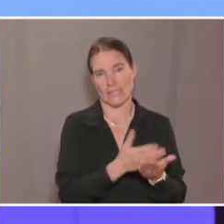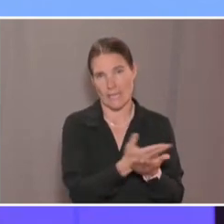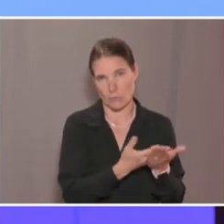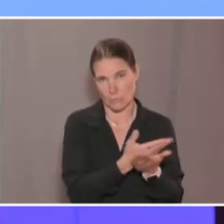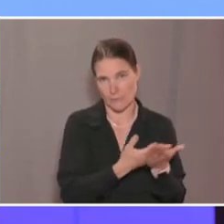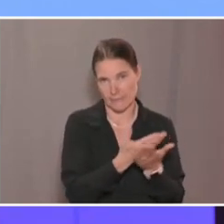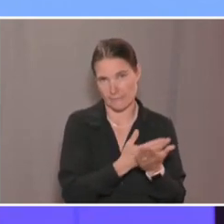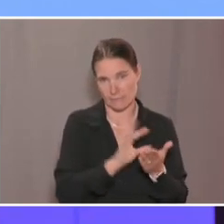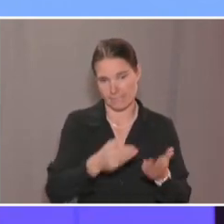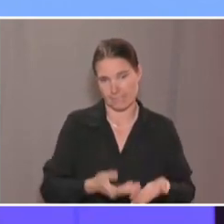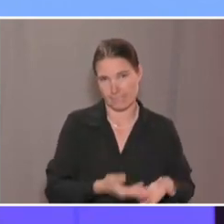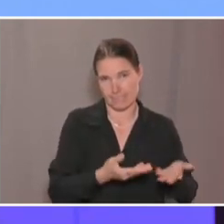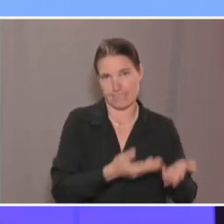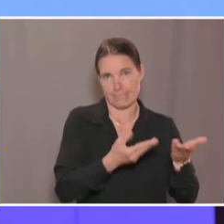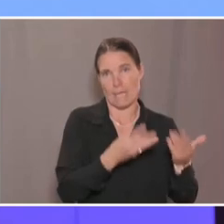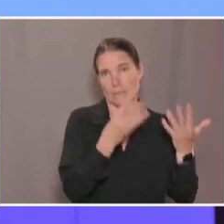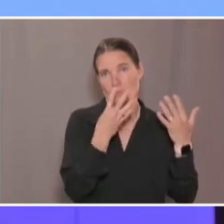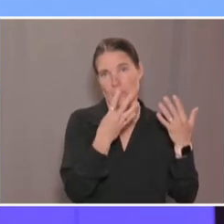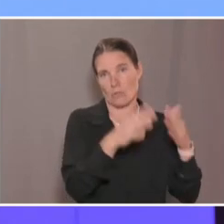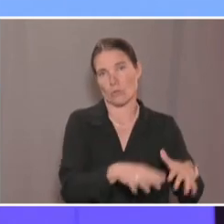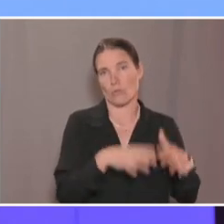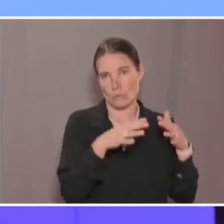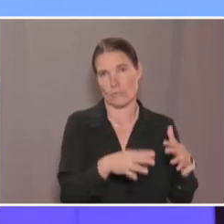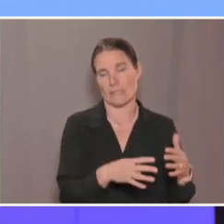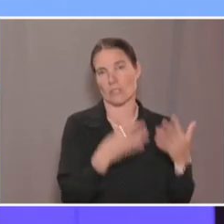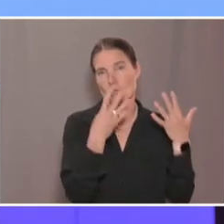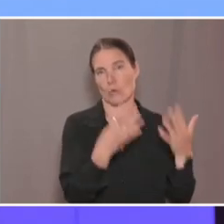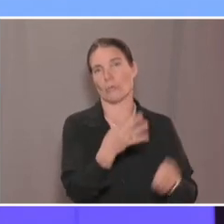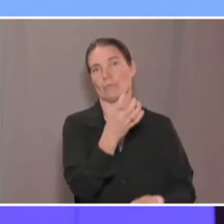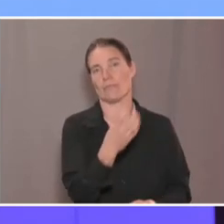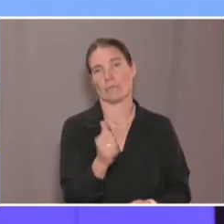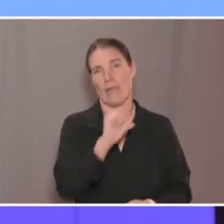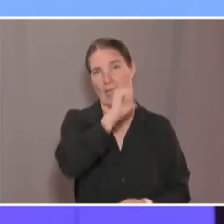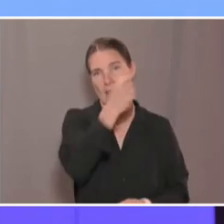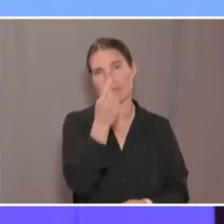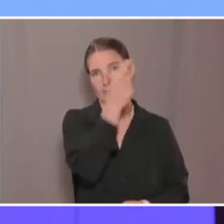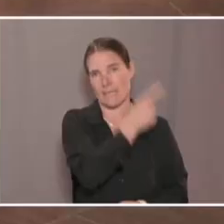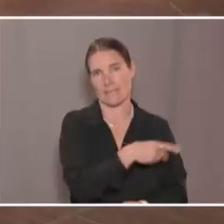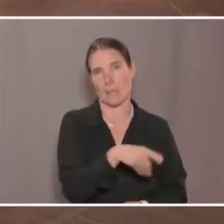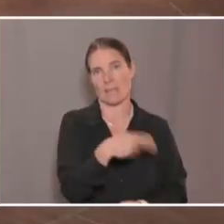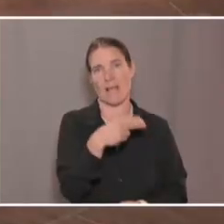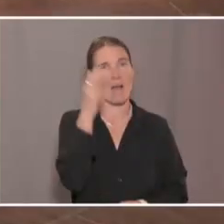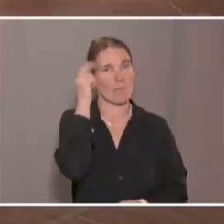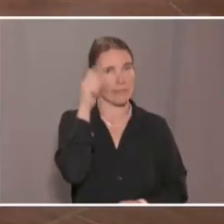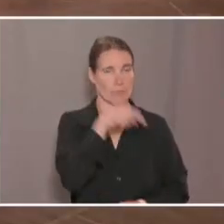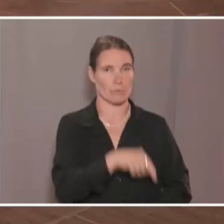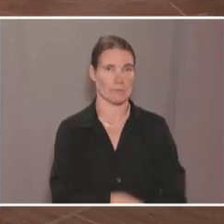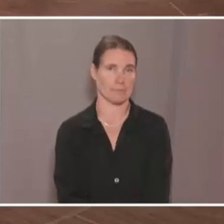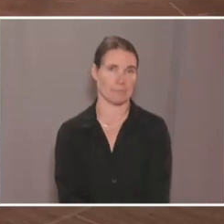ab 1949 für 11 Jahre Professor an der PH Flensburg sein.